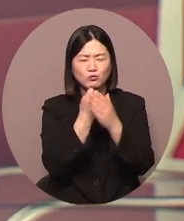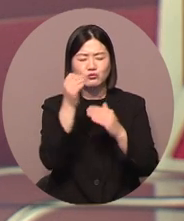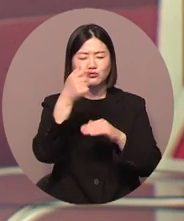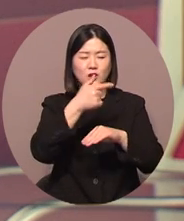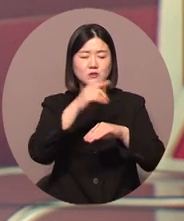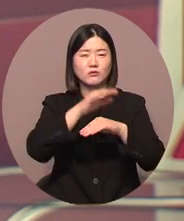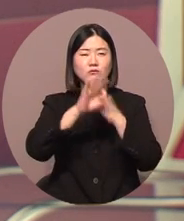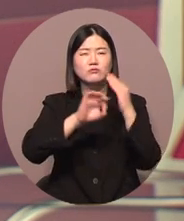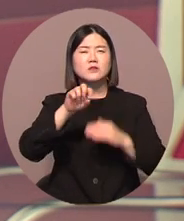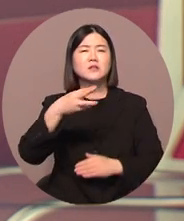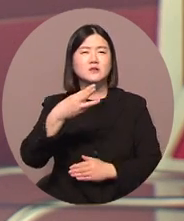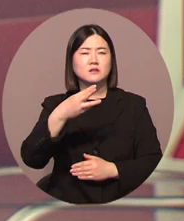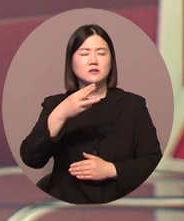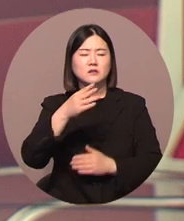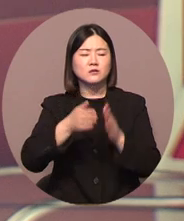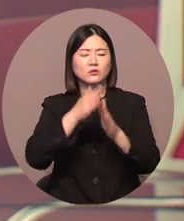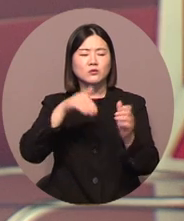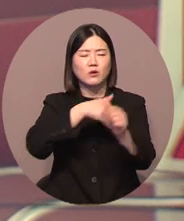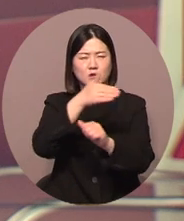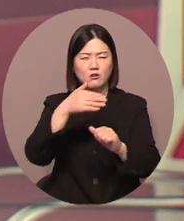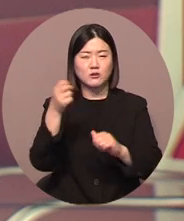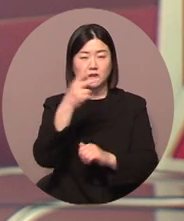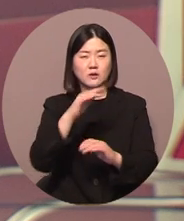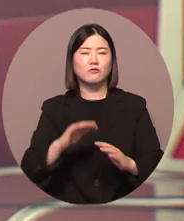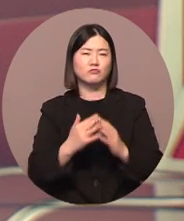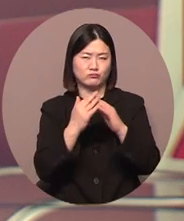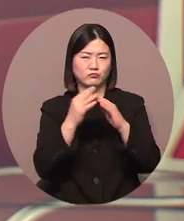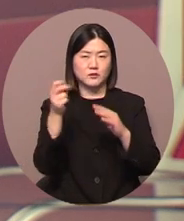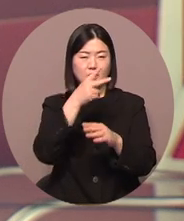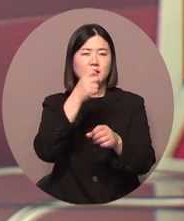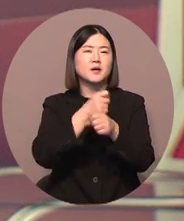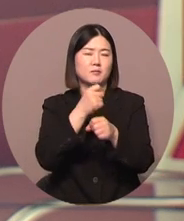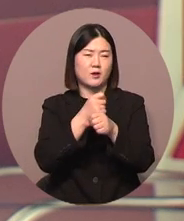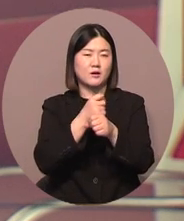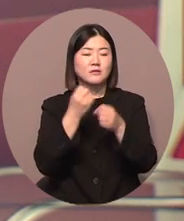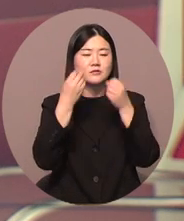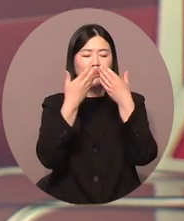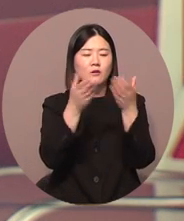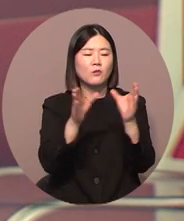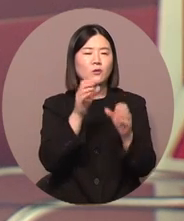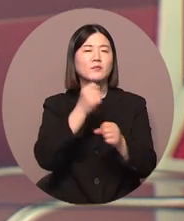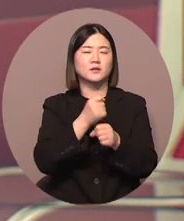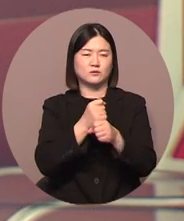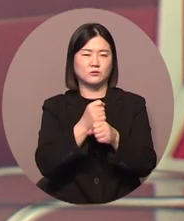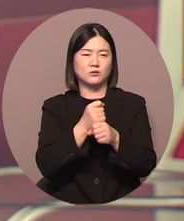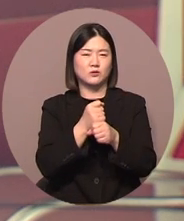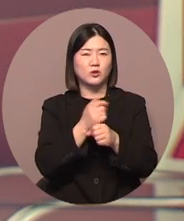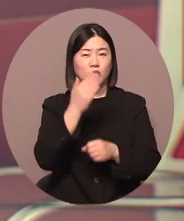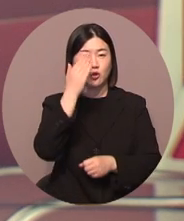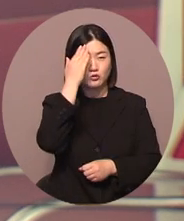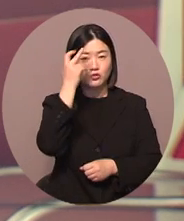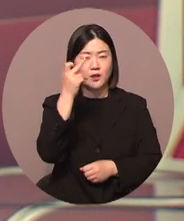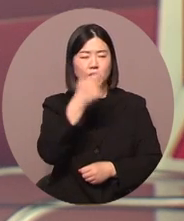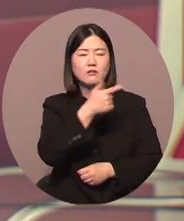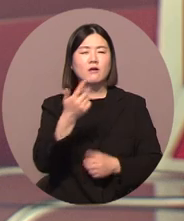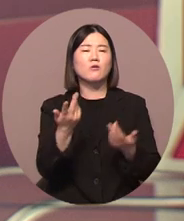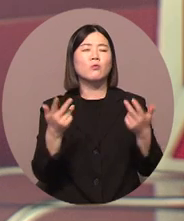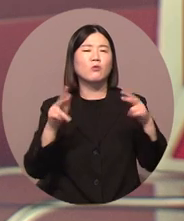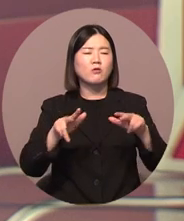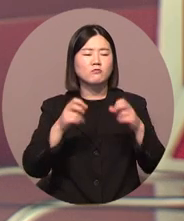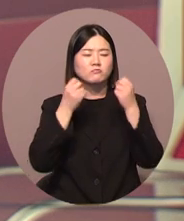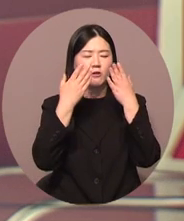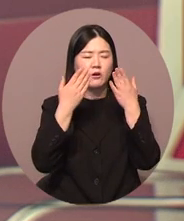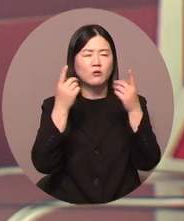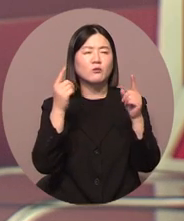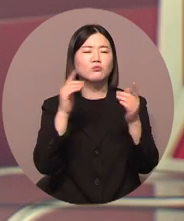대전 서구의 도시환경을 재건축 재개발을 통해 뉴타운으로 조성하고 둔산 대공원을